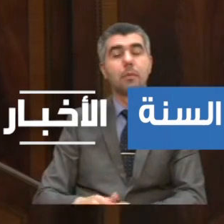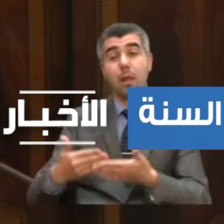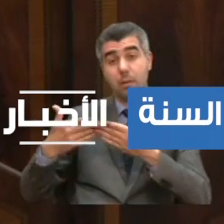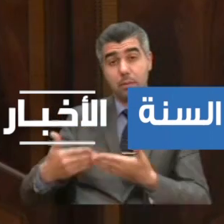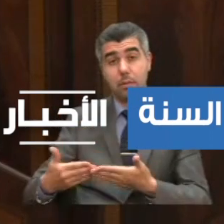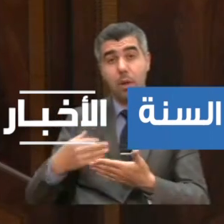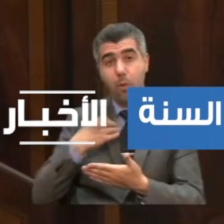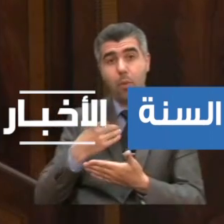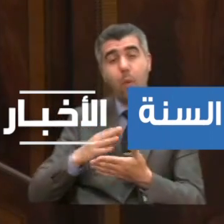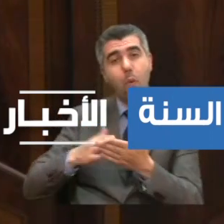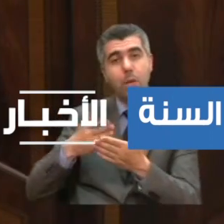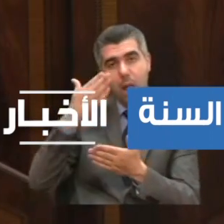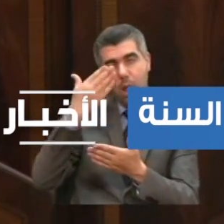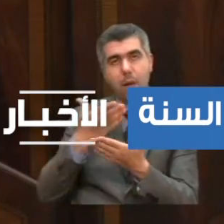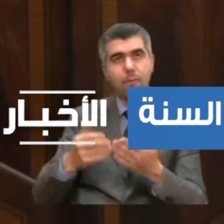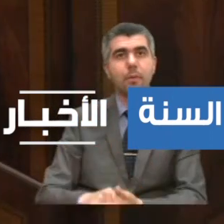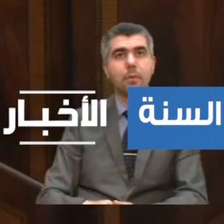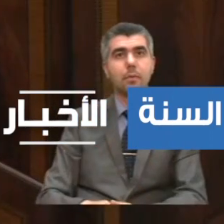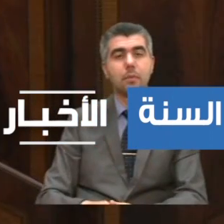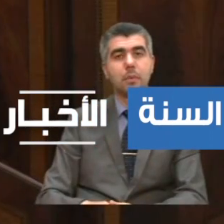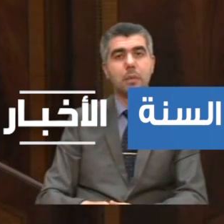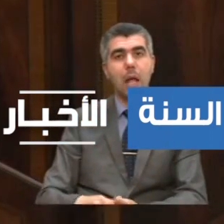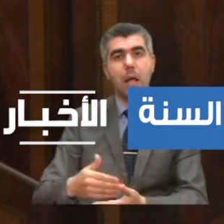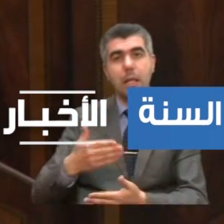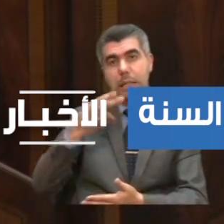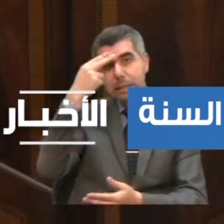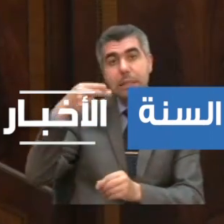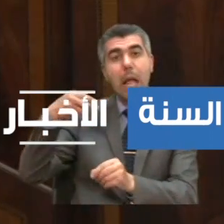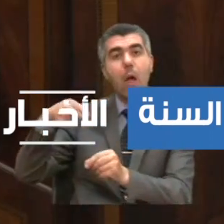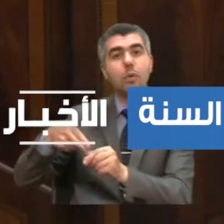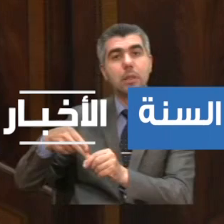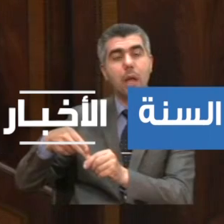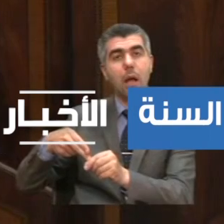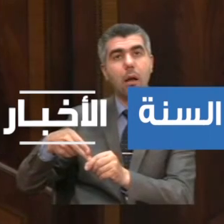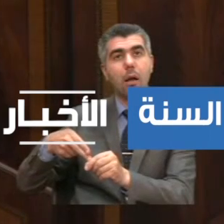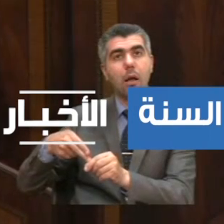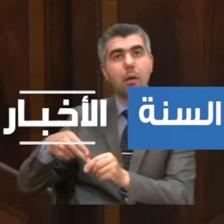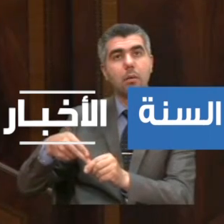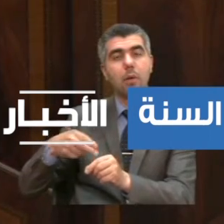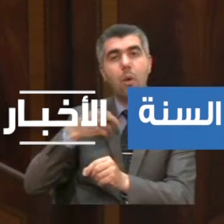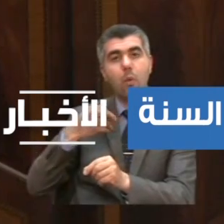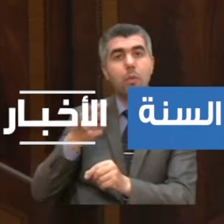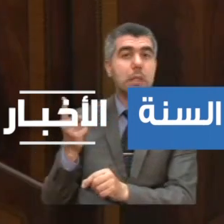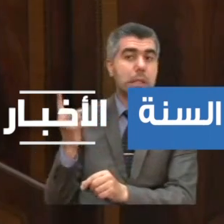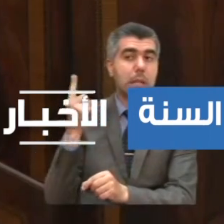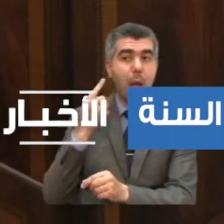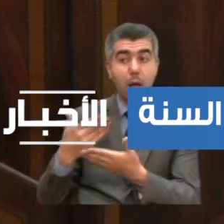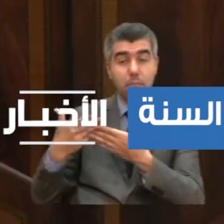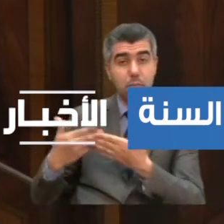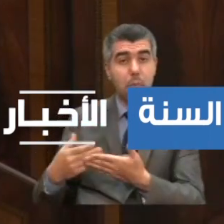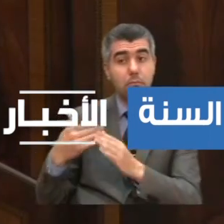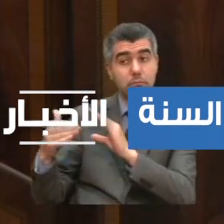وكما يعلم الجميع، فإن سلطات المملكة العربية السعودية لم نسمع منها لحد الآن